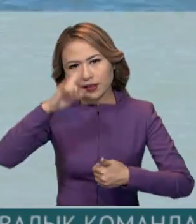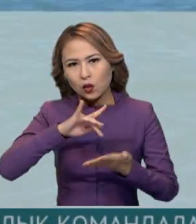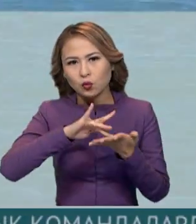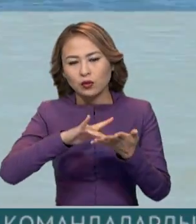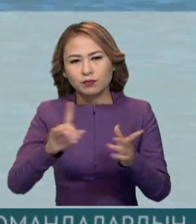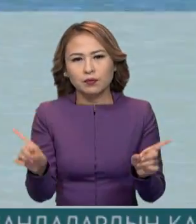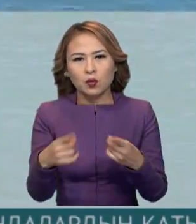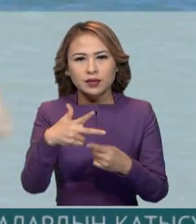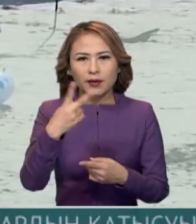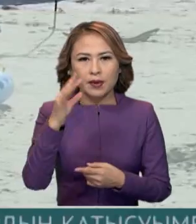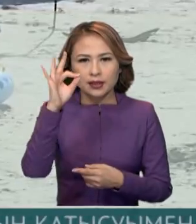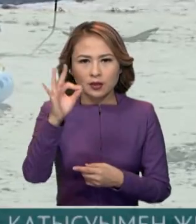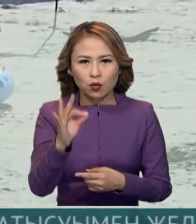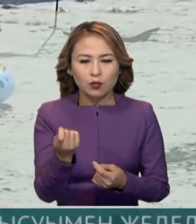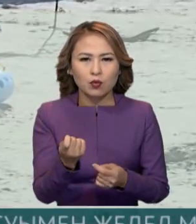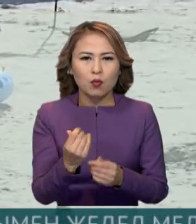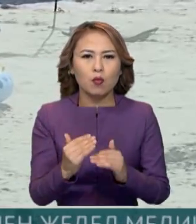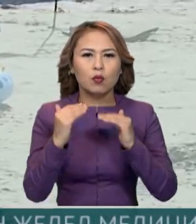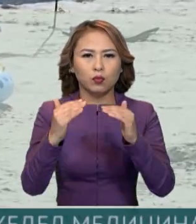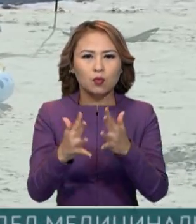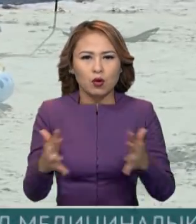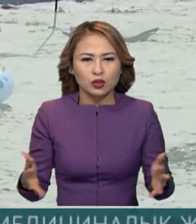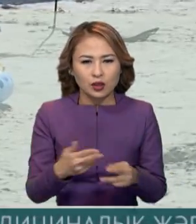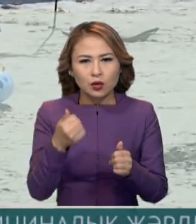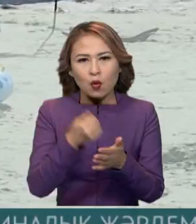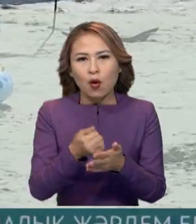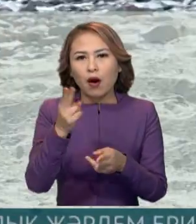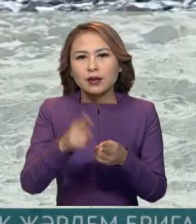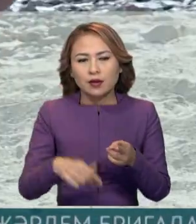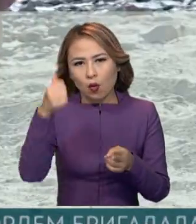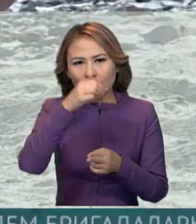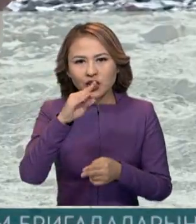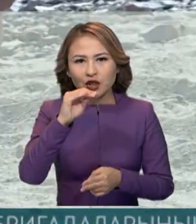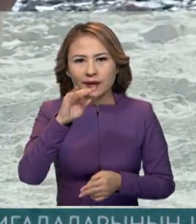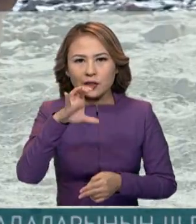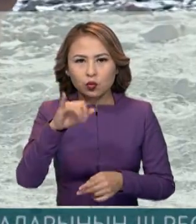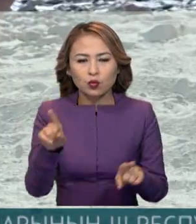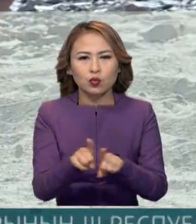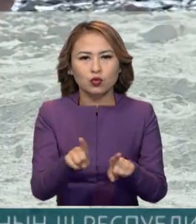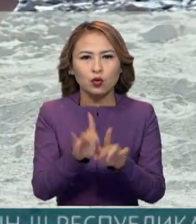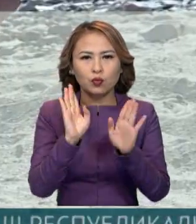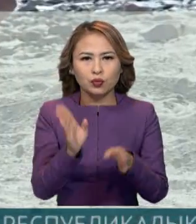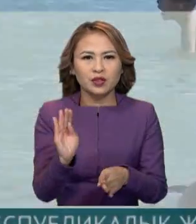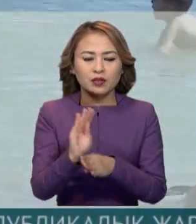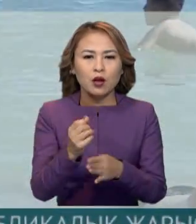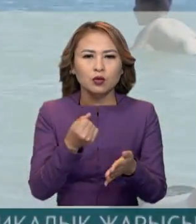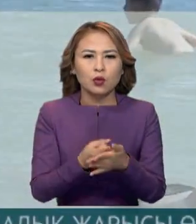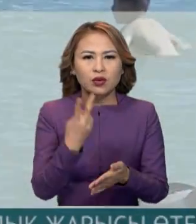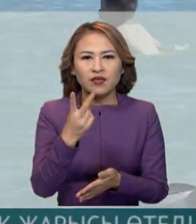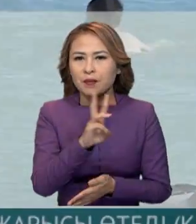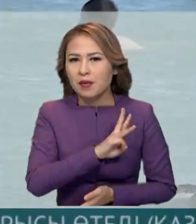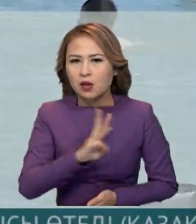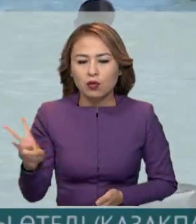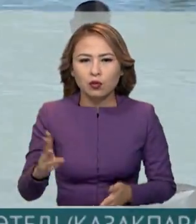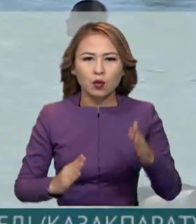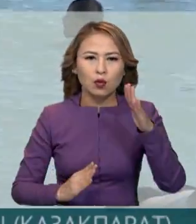туризмді таңдағандар 32%-ке көбейіп отыр. Жыл аяғына дейін Жетісудың туризм аймақтарына баратындардың қатары 2 миллионға жуықтап,